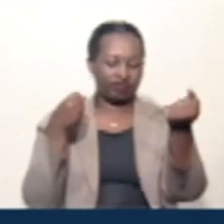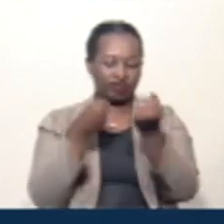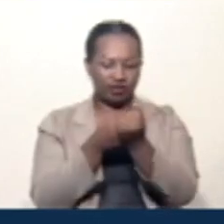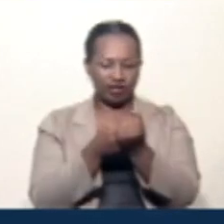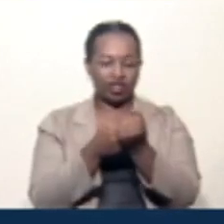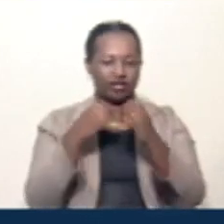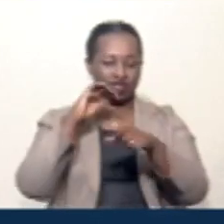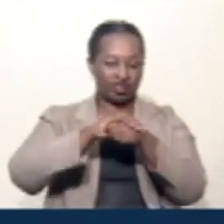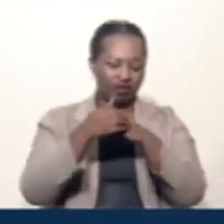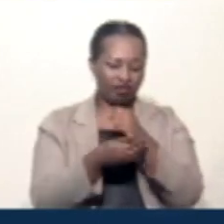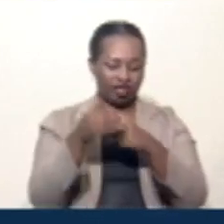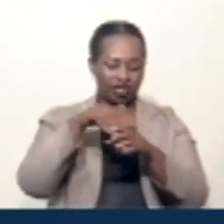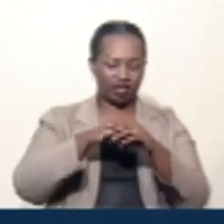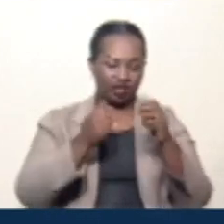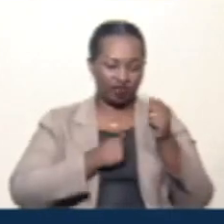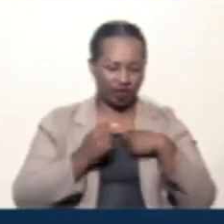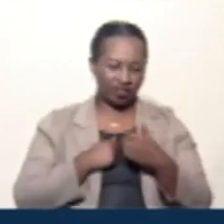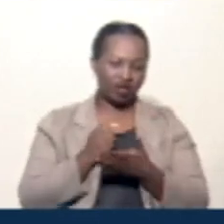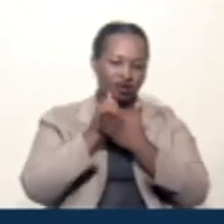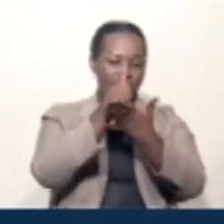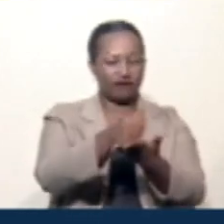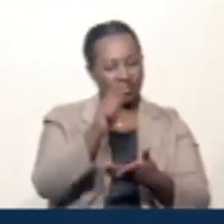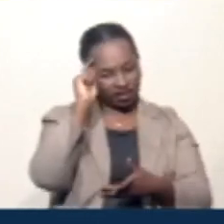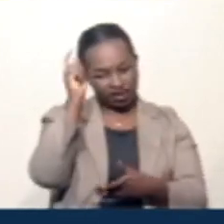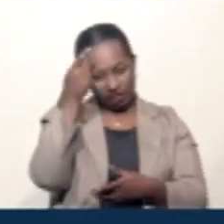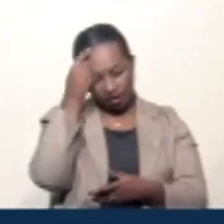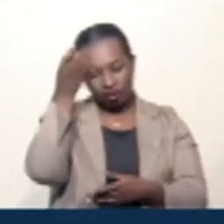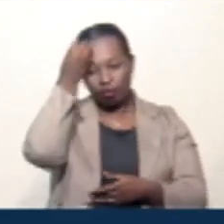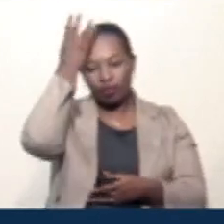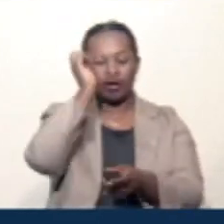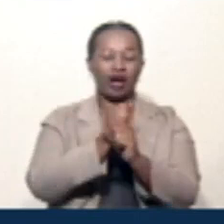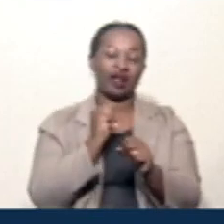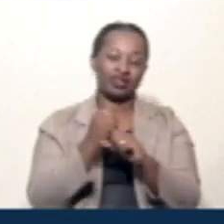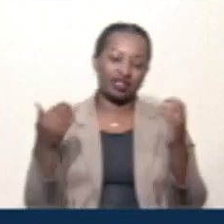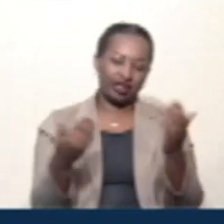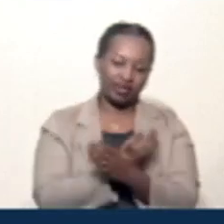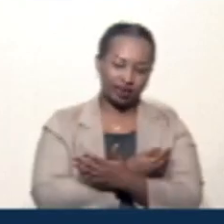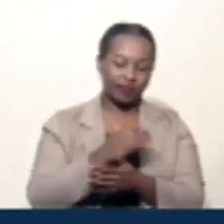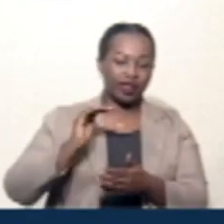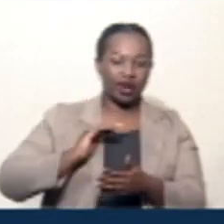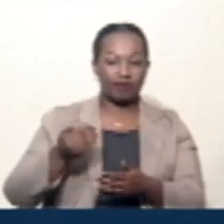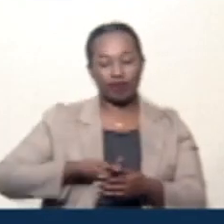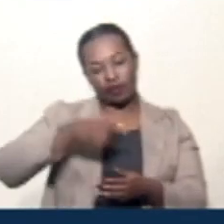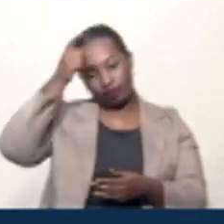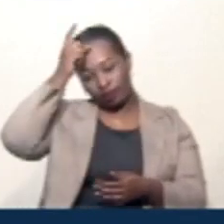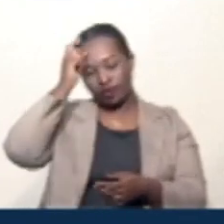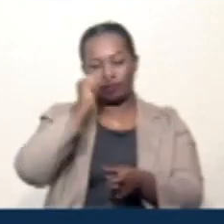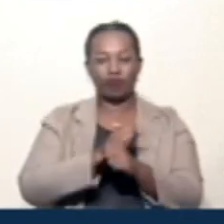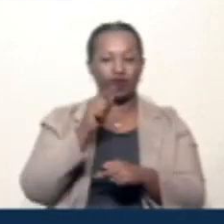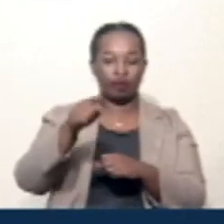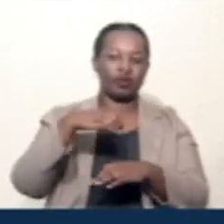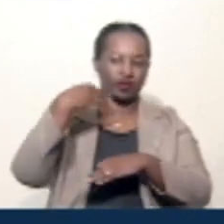za Made in Rwanda zafashije da leta kuba barahanze imirimo mishya. Abagore mu cyaro bakora muri izo